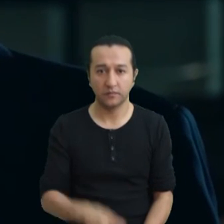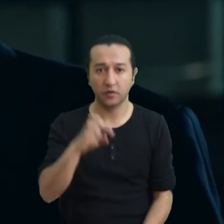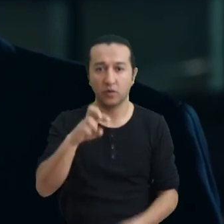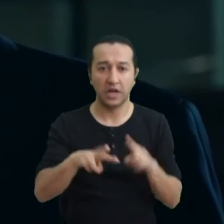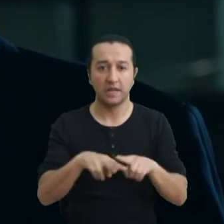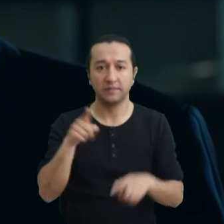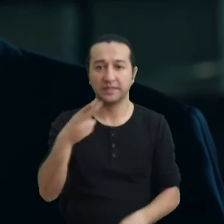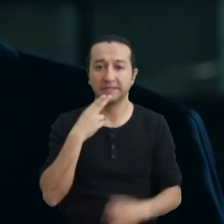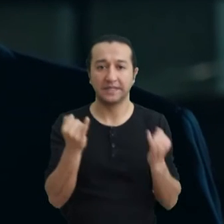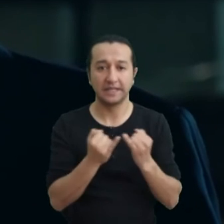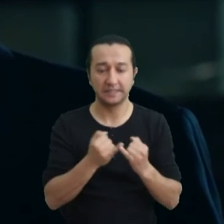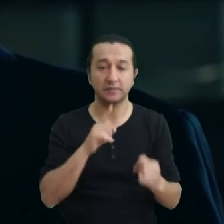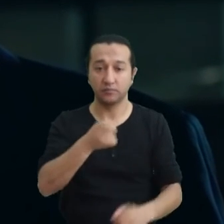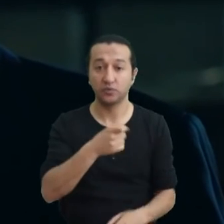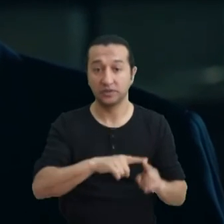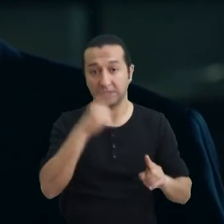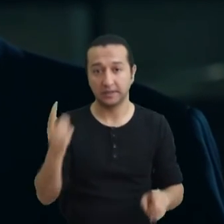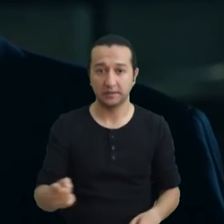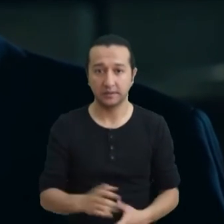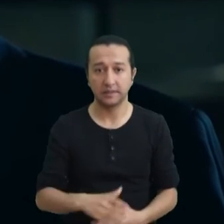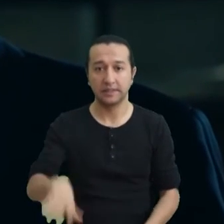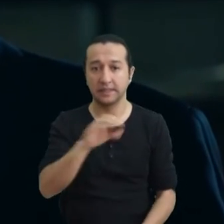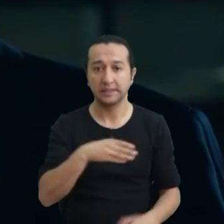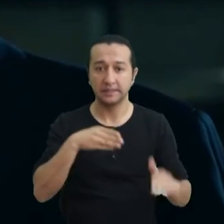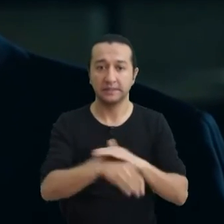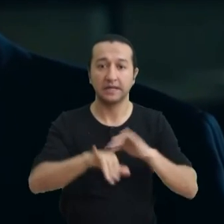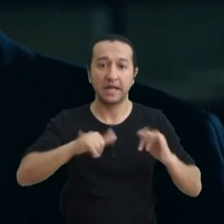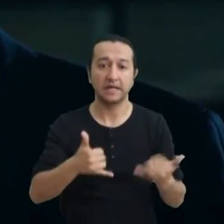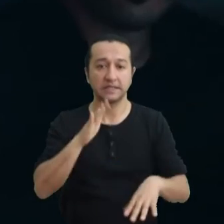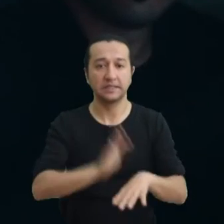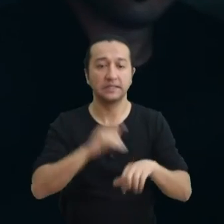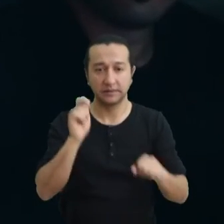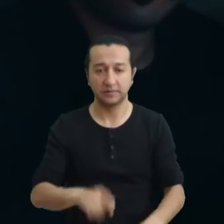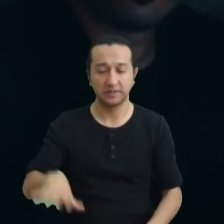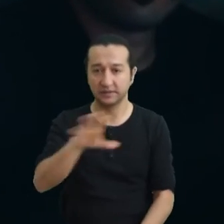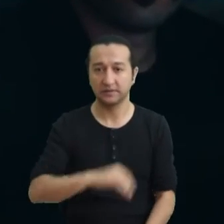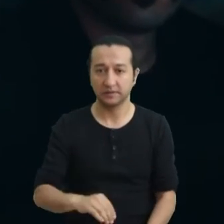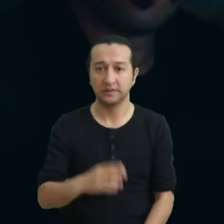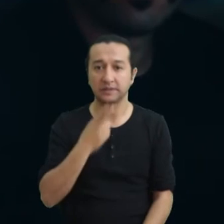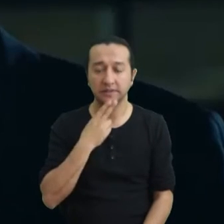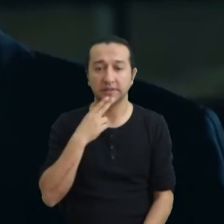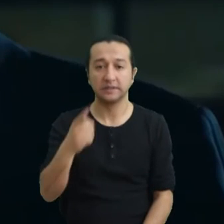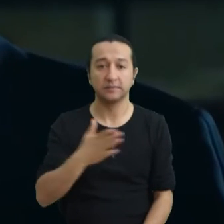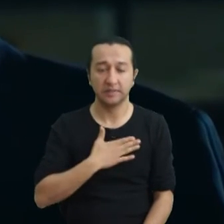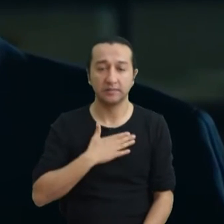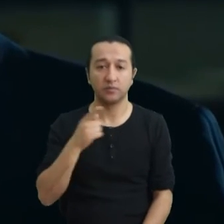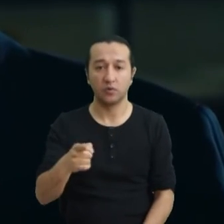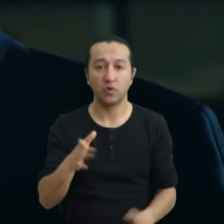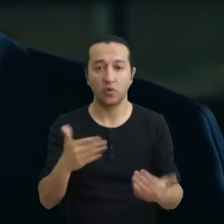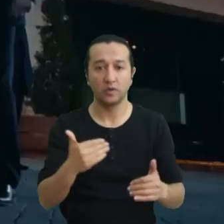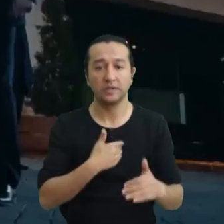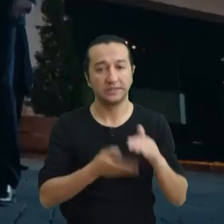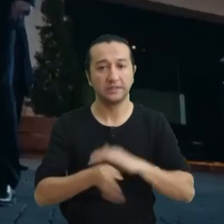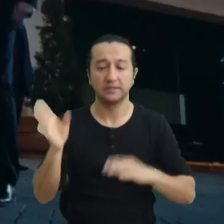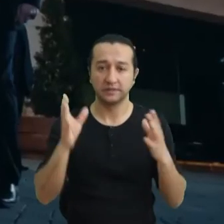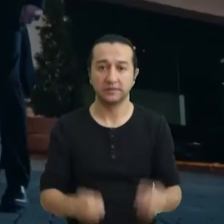Polat Alemdar'ın kız kardeşine ulaşıncaya kadar içeriği kan gölüne çevireceksiniz. Kız benim. Onu alıp çıkacağız.